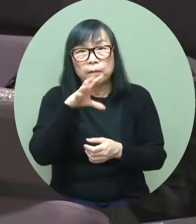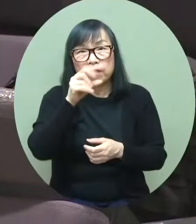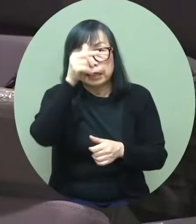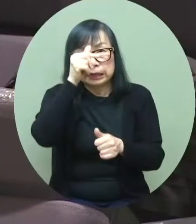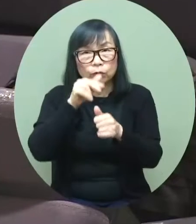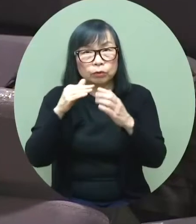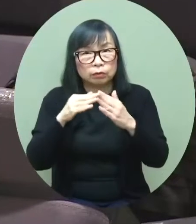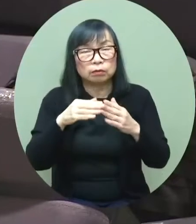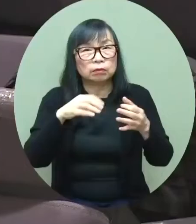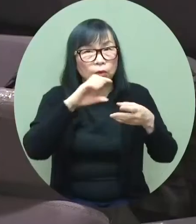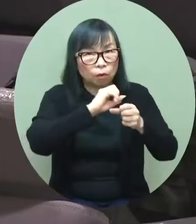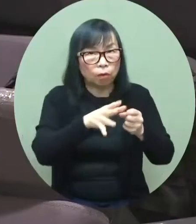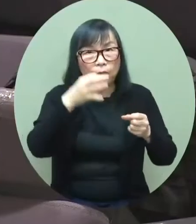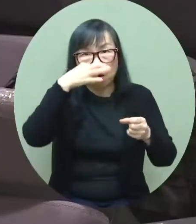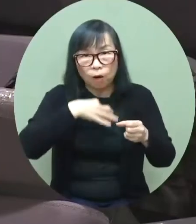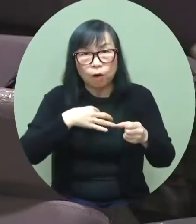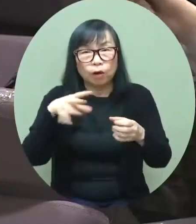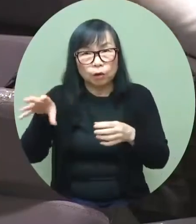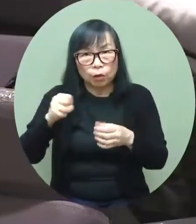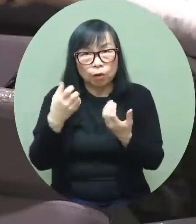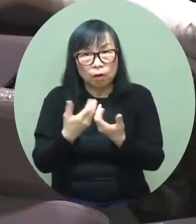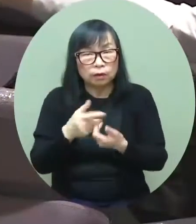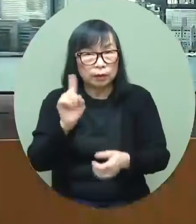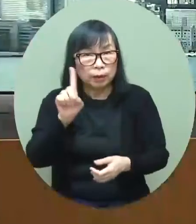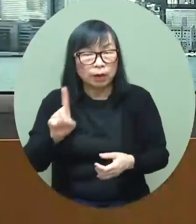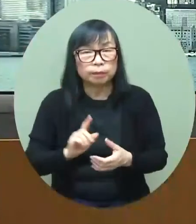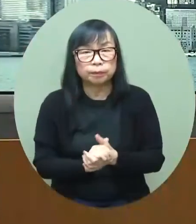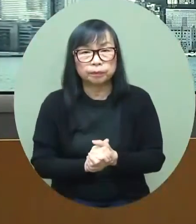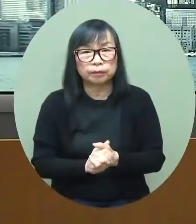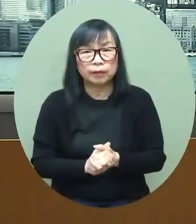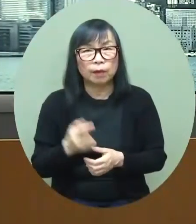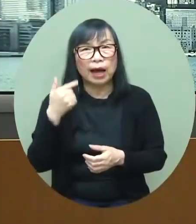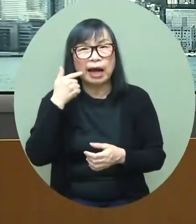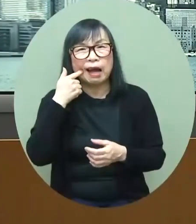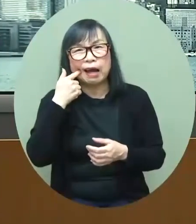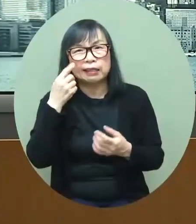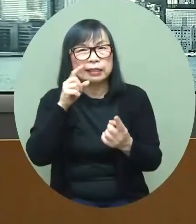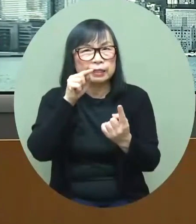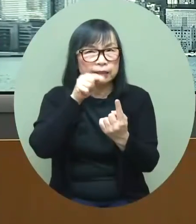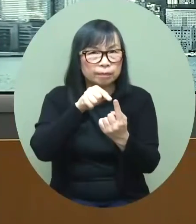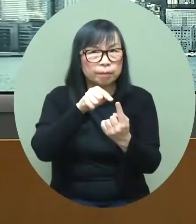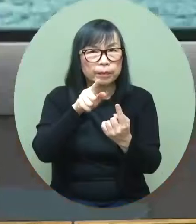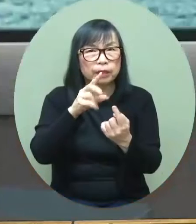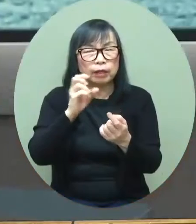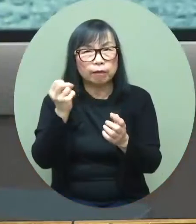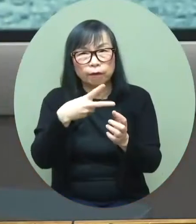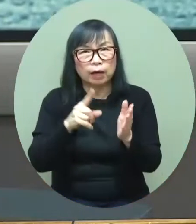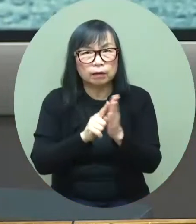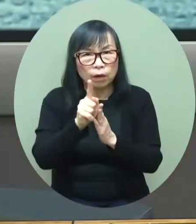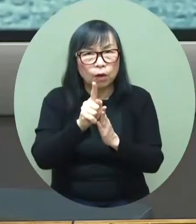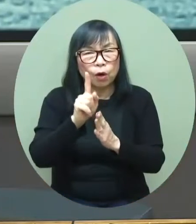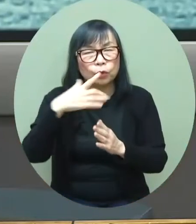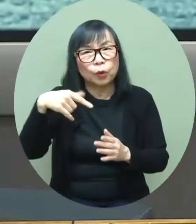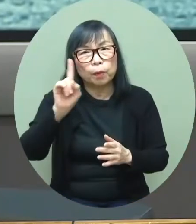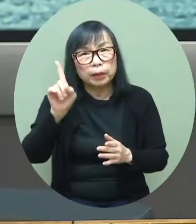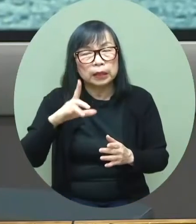口服藥嗰個使用量，係啊，唔該。 我哋就冇一個硬指標話係嗰個反彈去到咩情